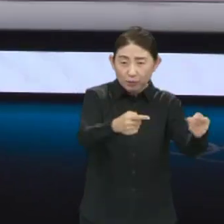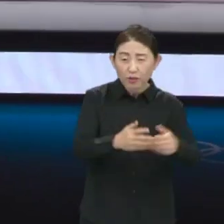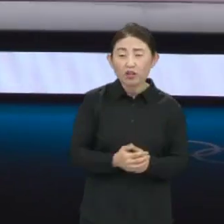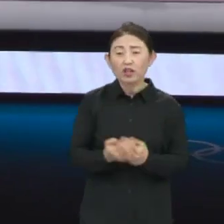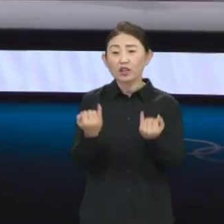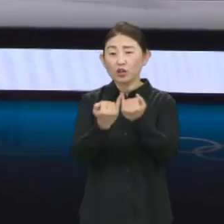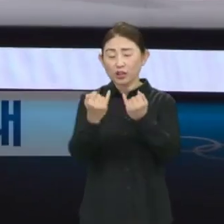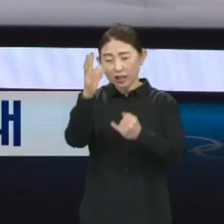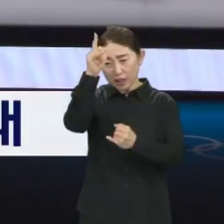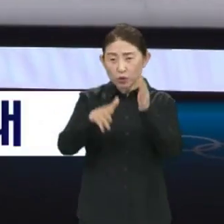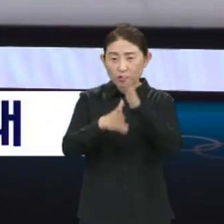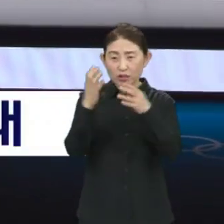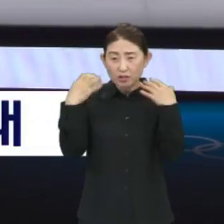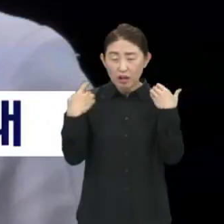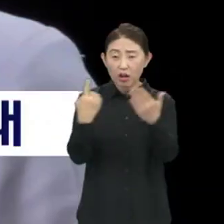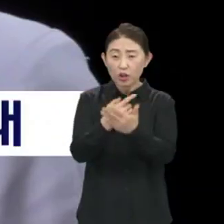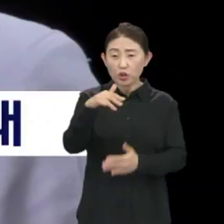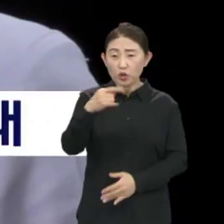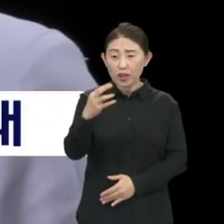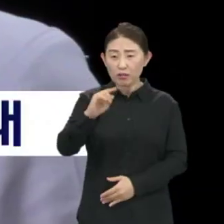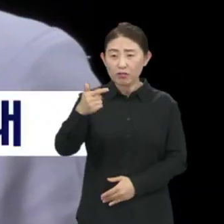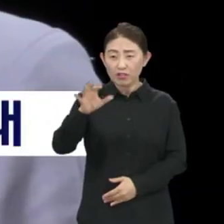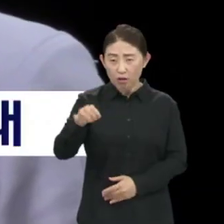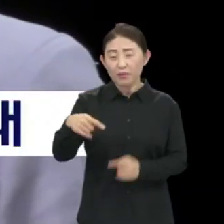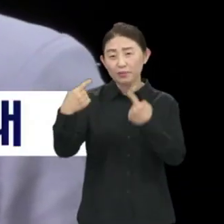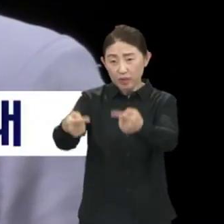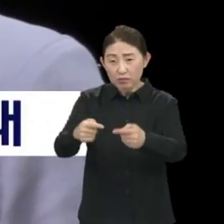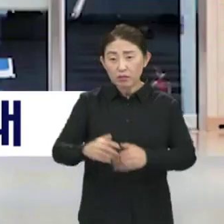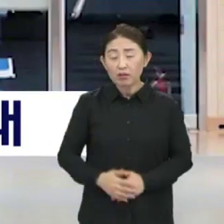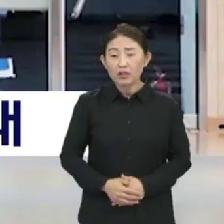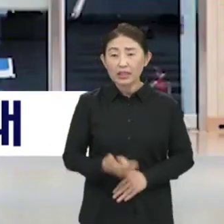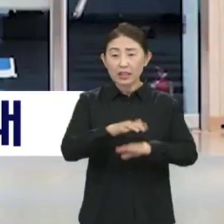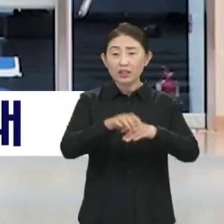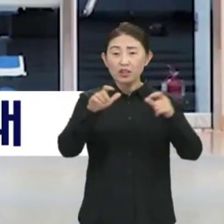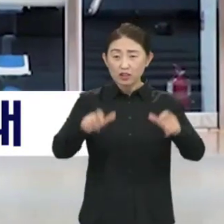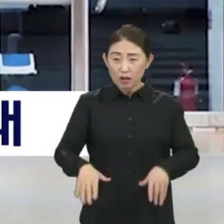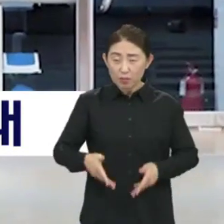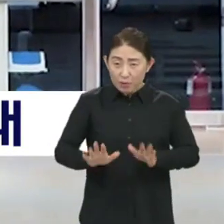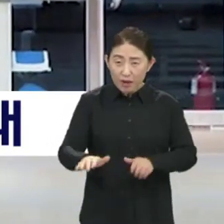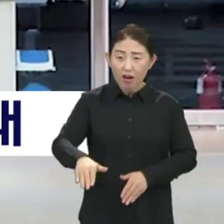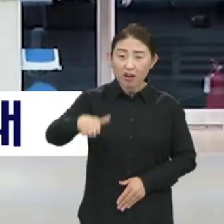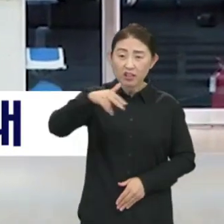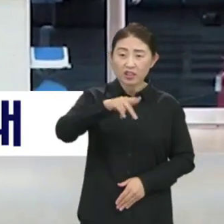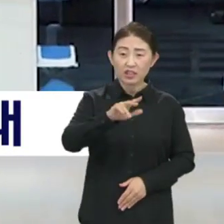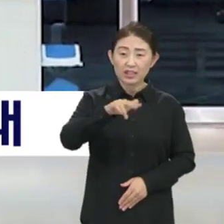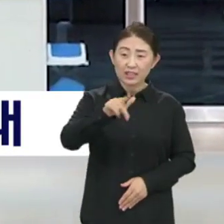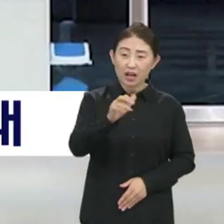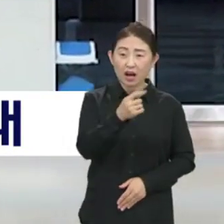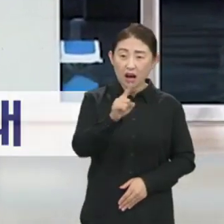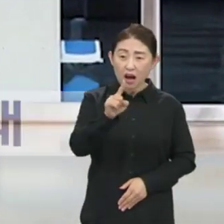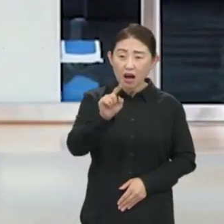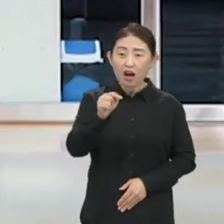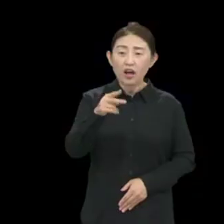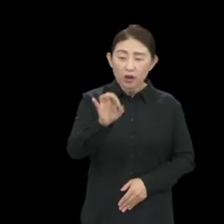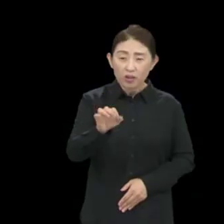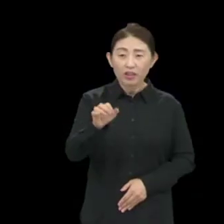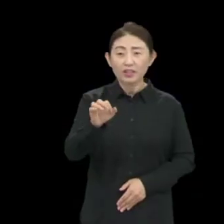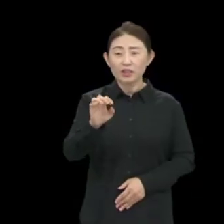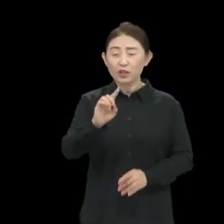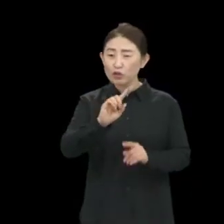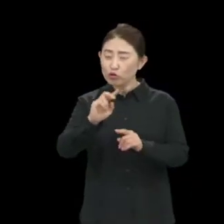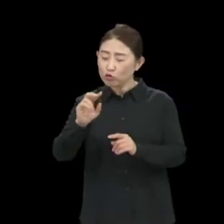에페에선 계룡시청 소속 최인정이 파리올림픽에 출전하고 대전에서 나고 자란 전하영과 전은혜도 여자 펜싱 사브르